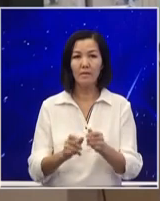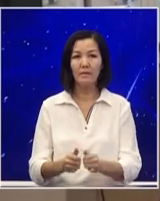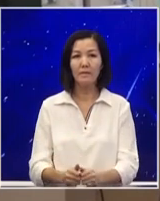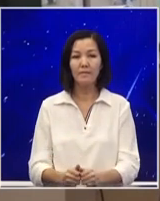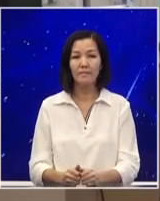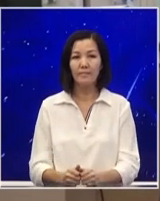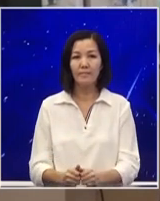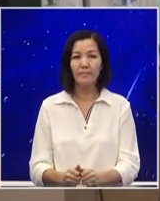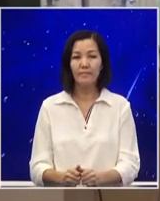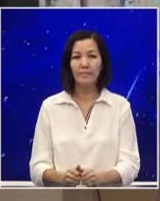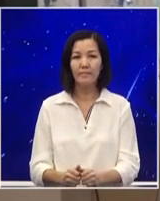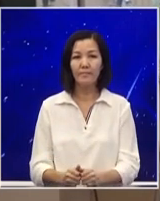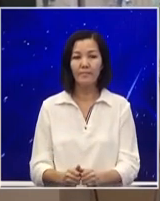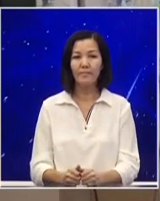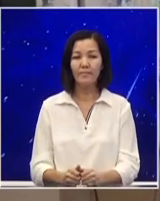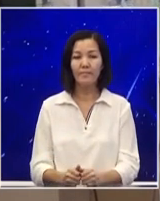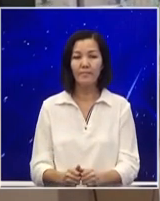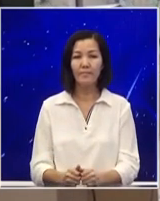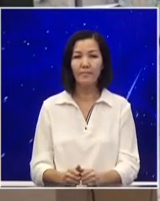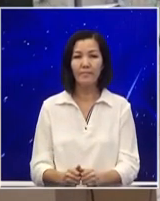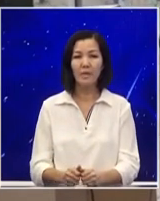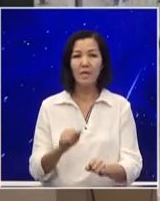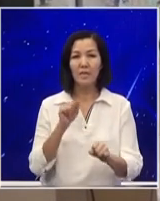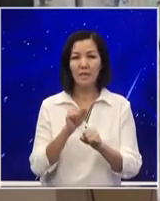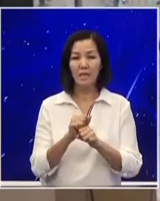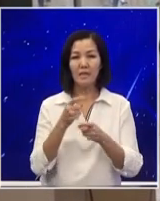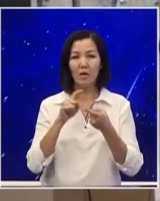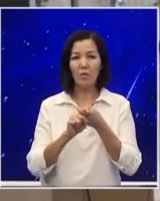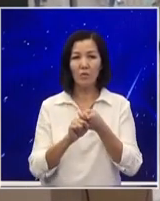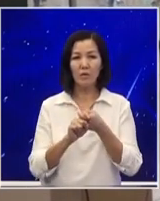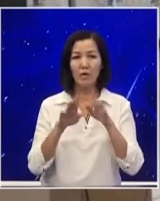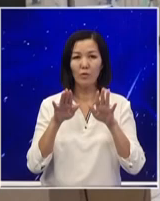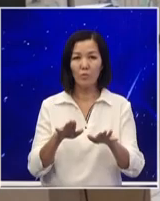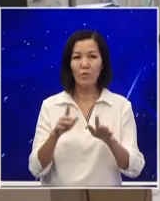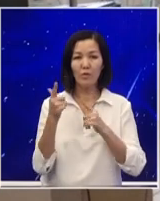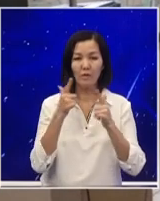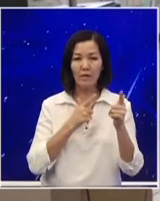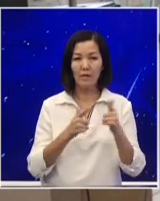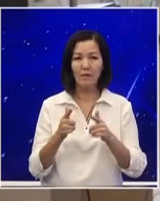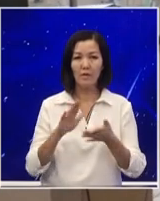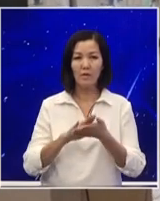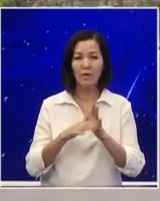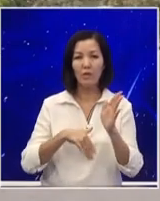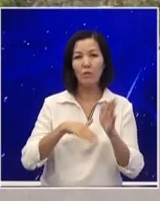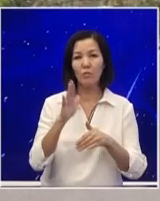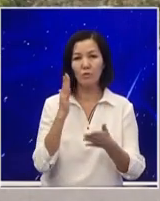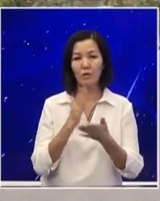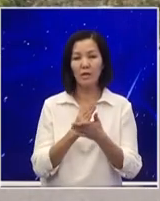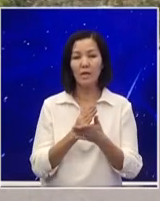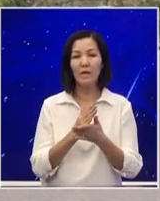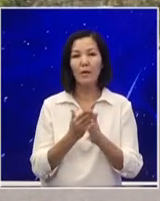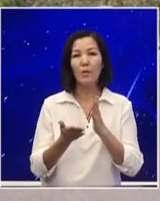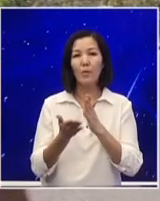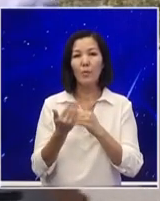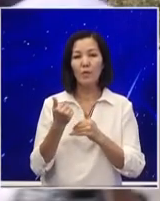бар, увлажнение оттегі дейді ғой. Сол бар, бәрі точкалар, науқасқа керекті жағдайдың бәрі жасалған. Айта кетерлігі